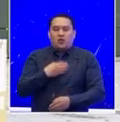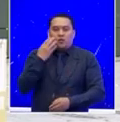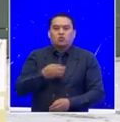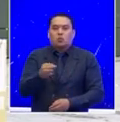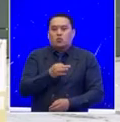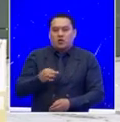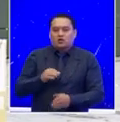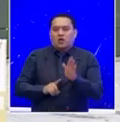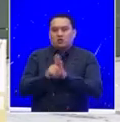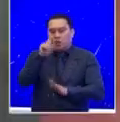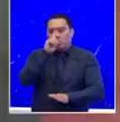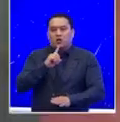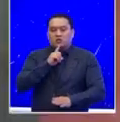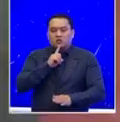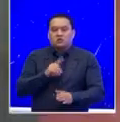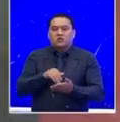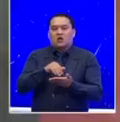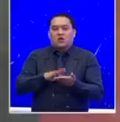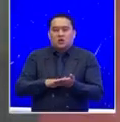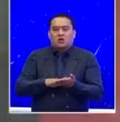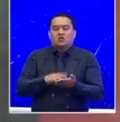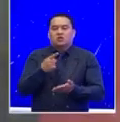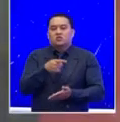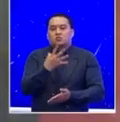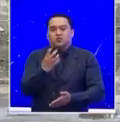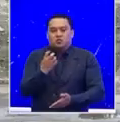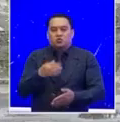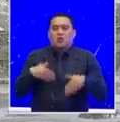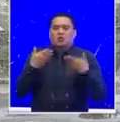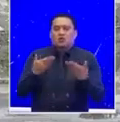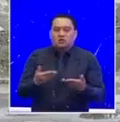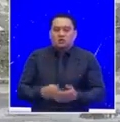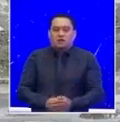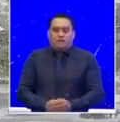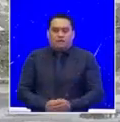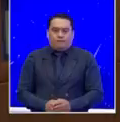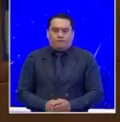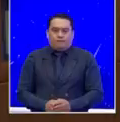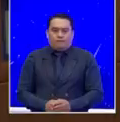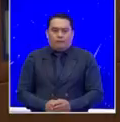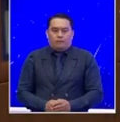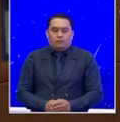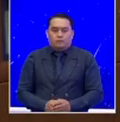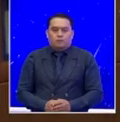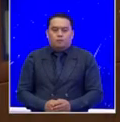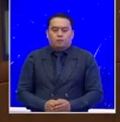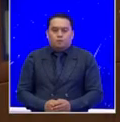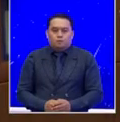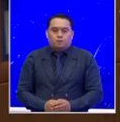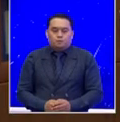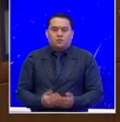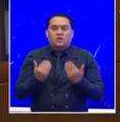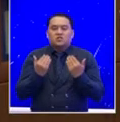Алматинской области с начала месяца зарегистрировано около 1500 таких обращений. На сегодняшний день заявок